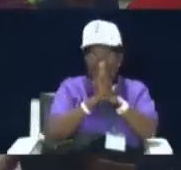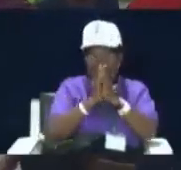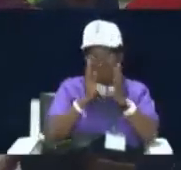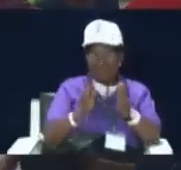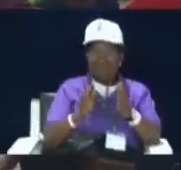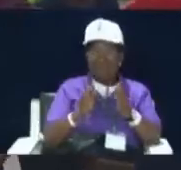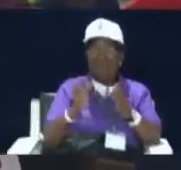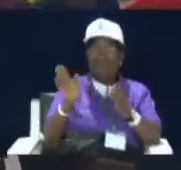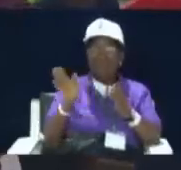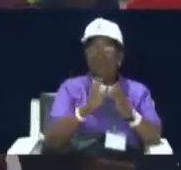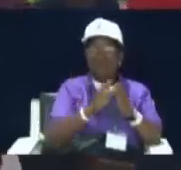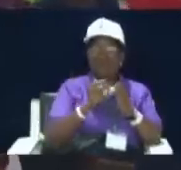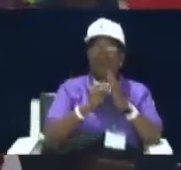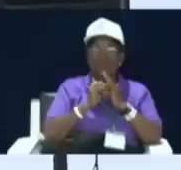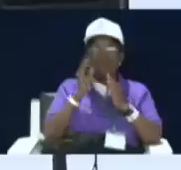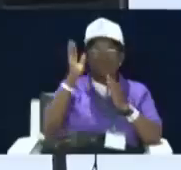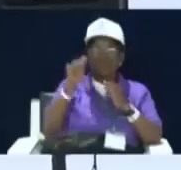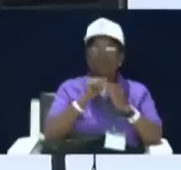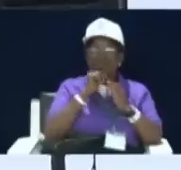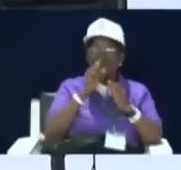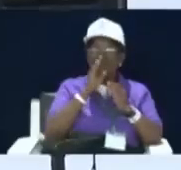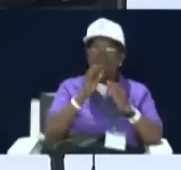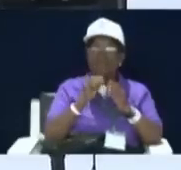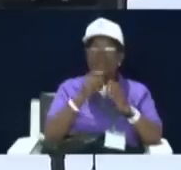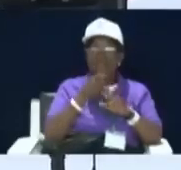Ẹ ó parí ẹ̀ sọ́dọ̀ Jésù.